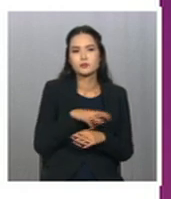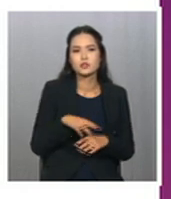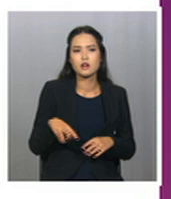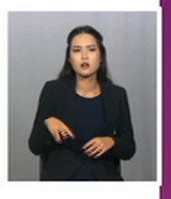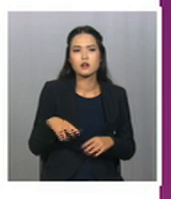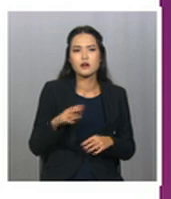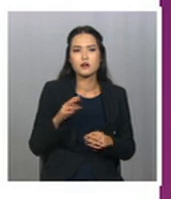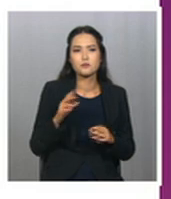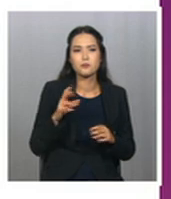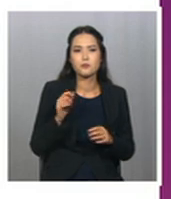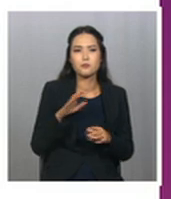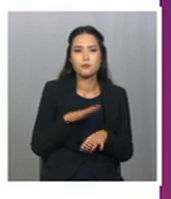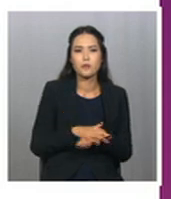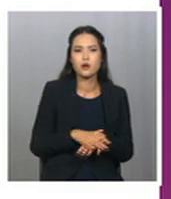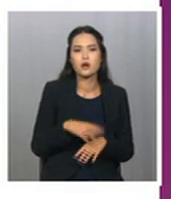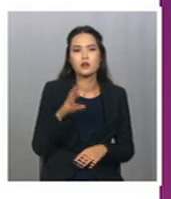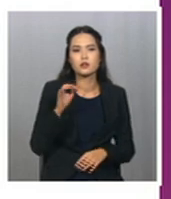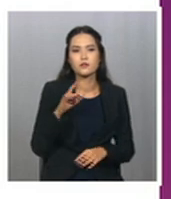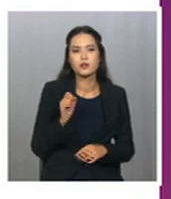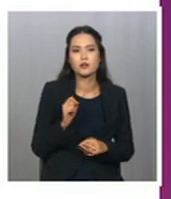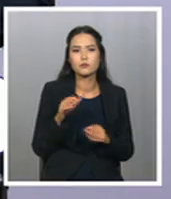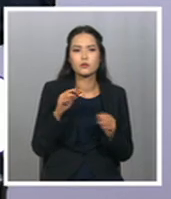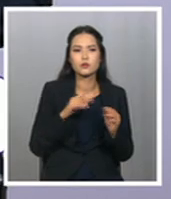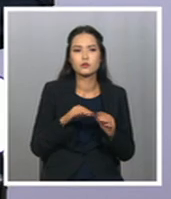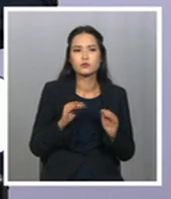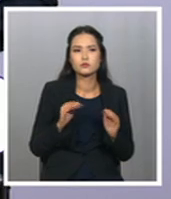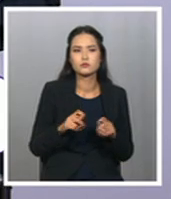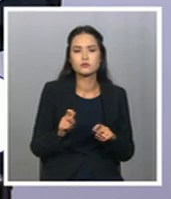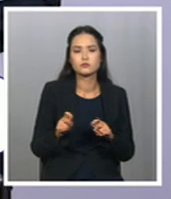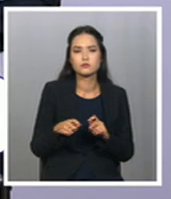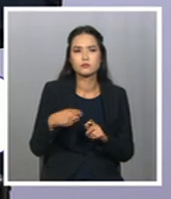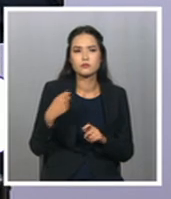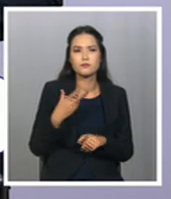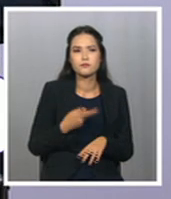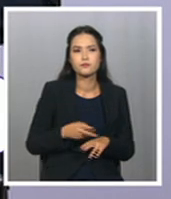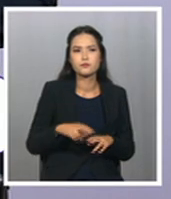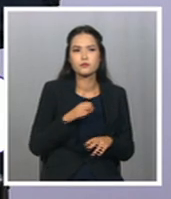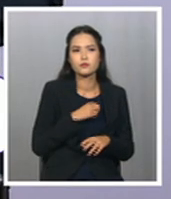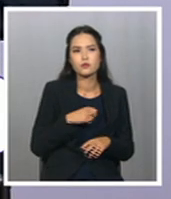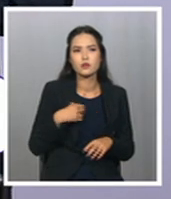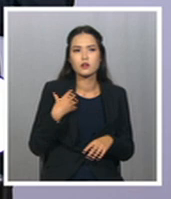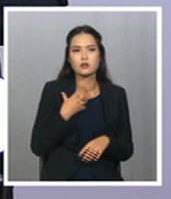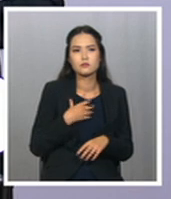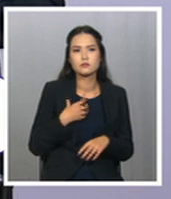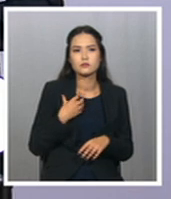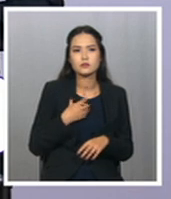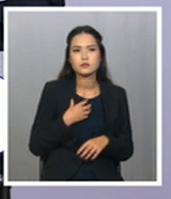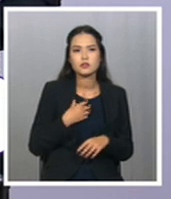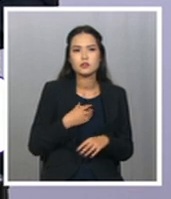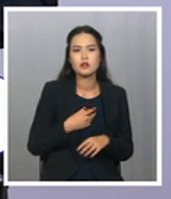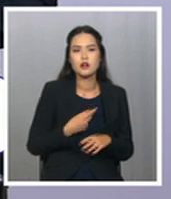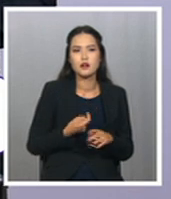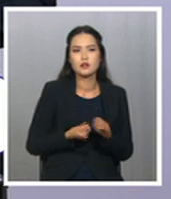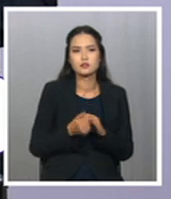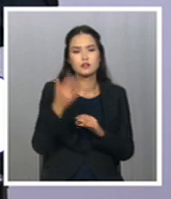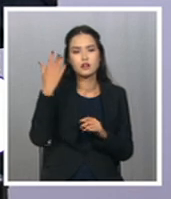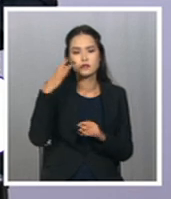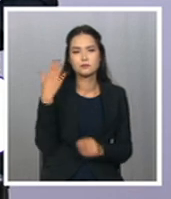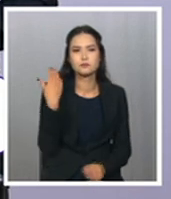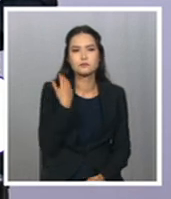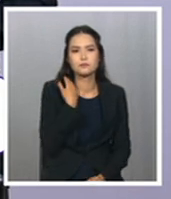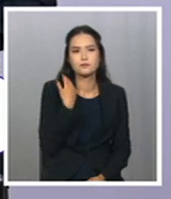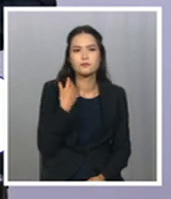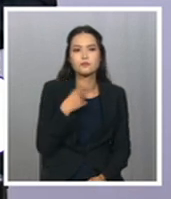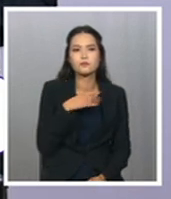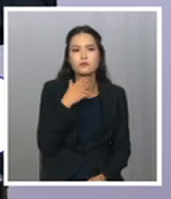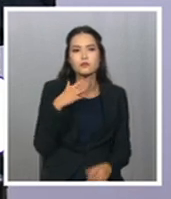шаруашылықтар жаңағы күйзеліске ұшырайды. Бұның негізгі мәселесі бұл әрине жаңағы Америка Құрама Штаттарында орын алып